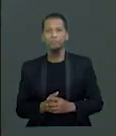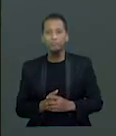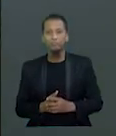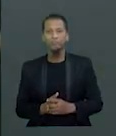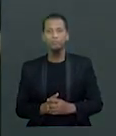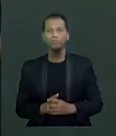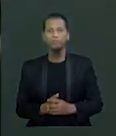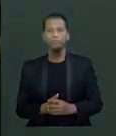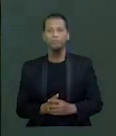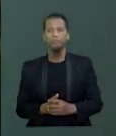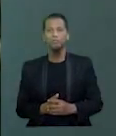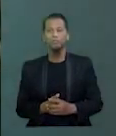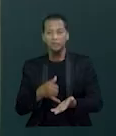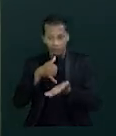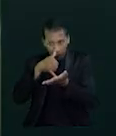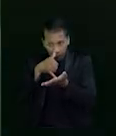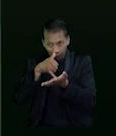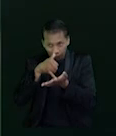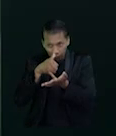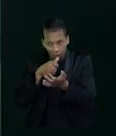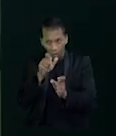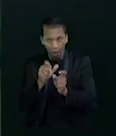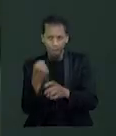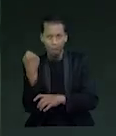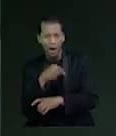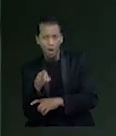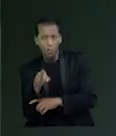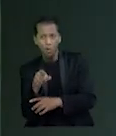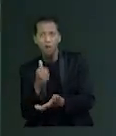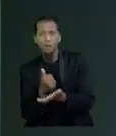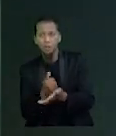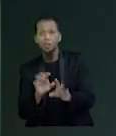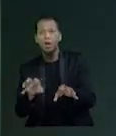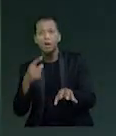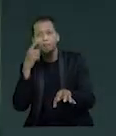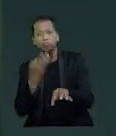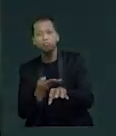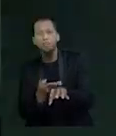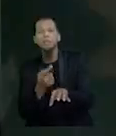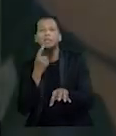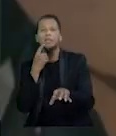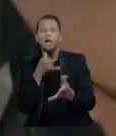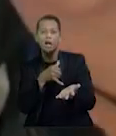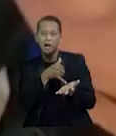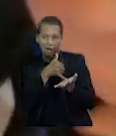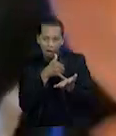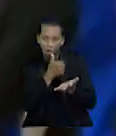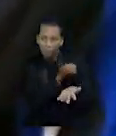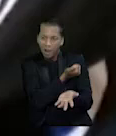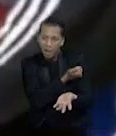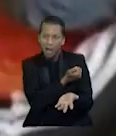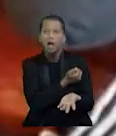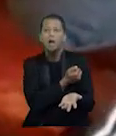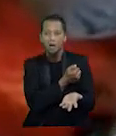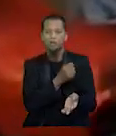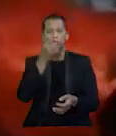diduga sabu yang disita dari tangan para pelaku merupakan barang bukti pengungkapan kasus penyalahgunaan narkoba di wilayah Sumatera Barat yang justru